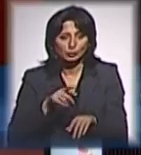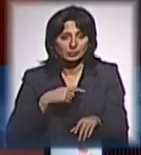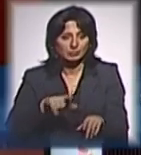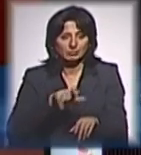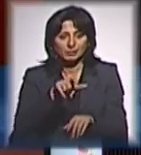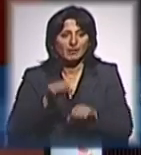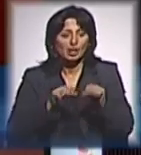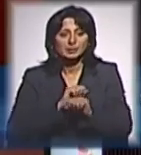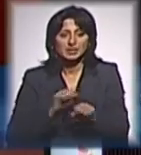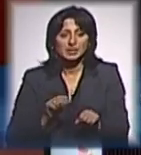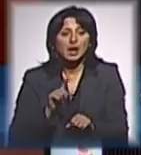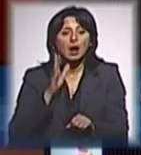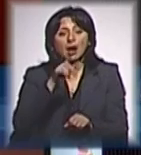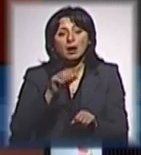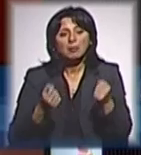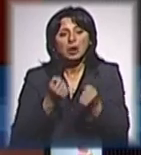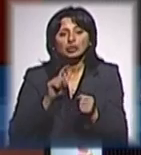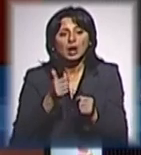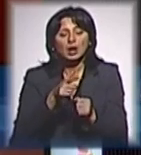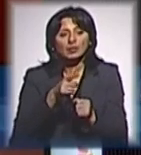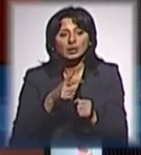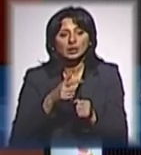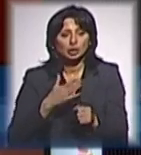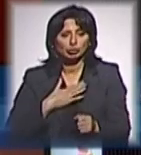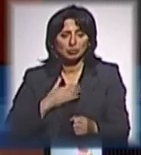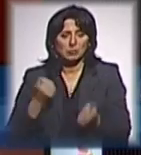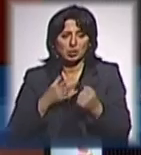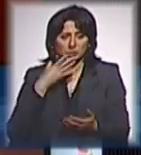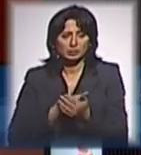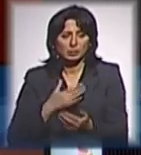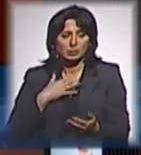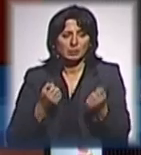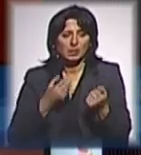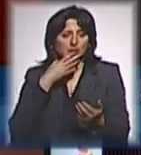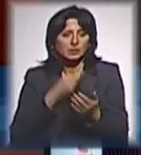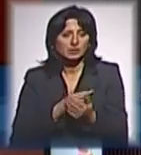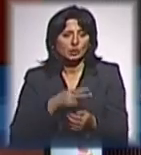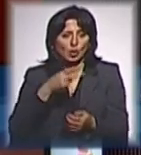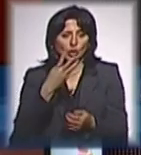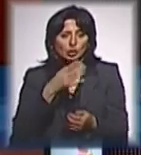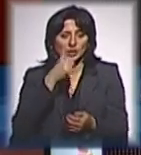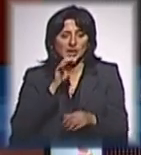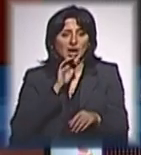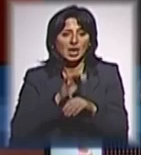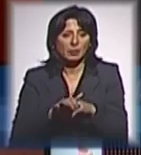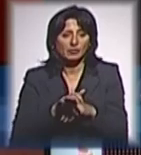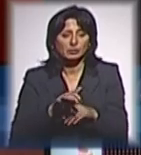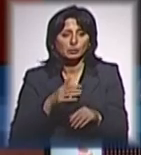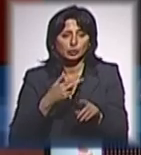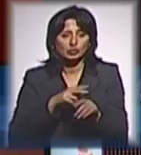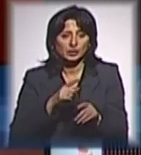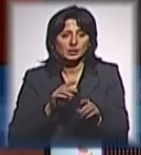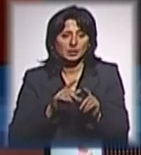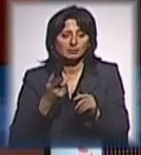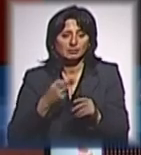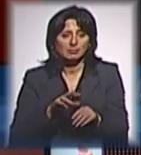არ გიწყობთ ხელს, თუმცა რით ივლით თუ მე რას აგირჩიე? ივლი ჩემი მანქანა, ყავს ჩემი მანქანა 2004 წელს გამოცემული გამოშვებული